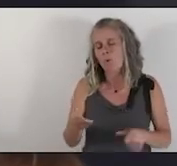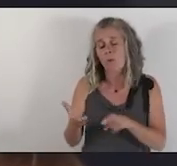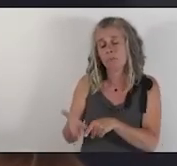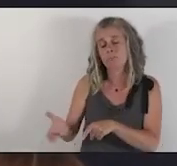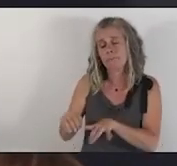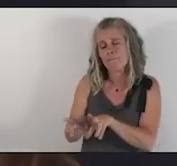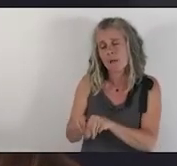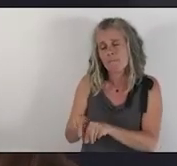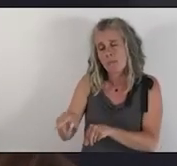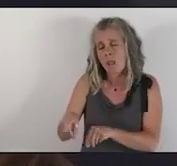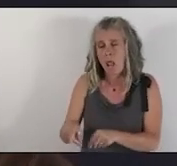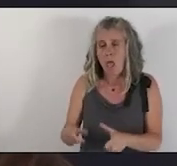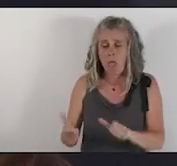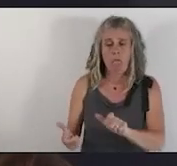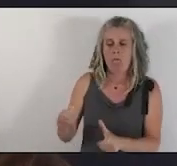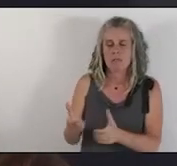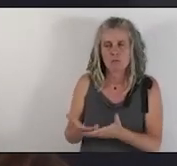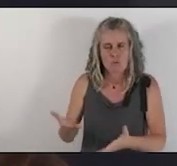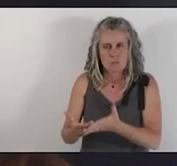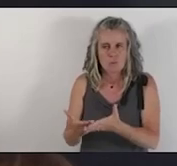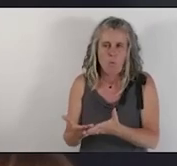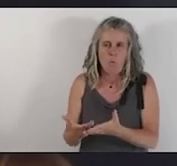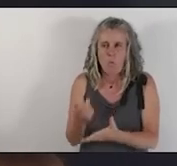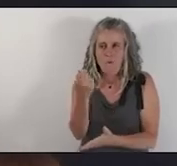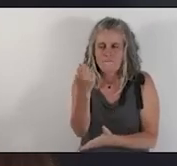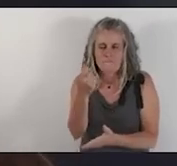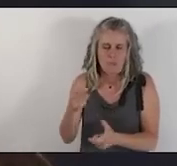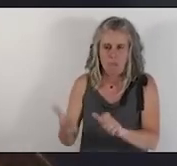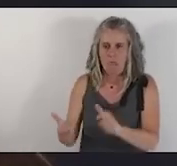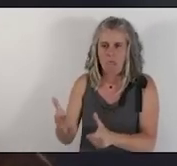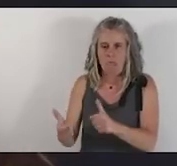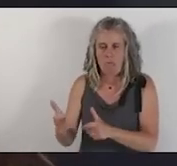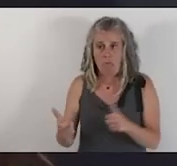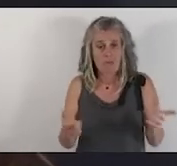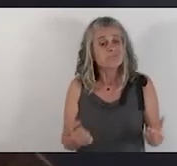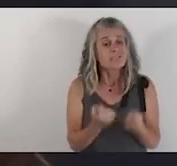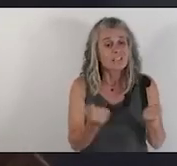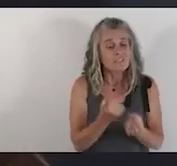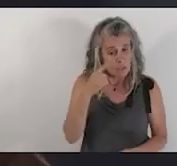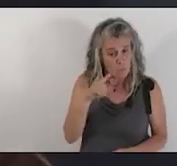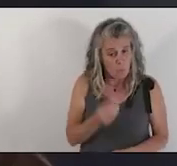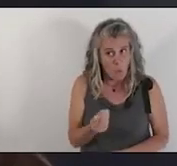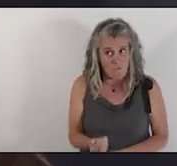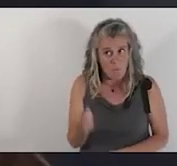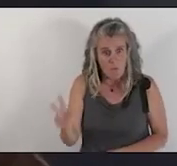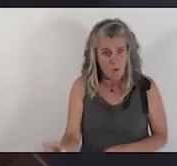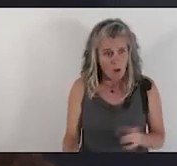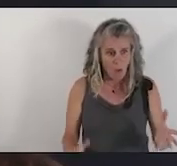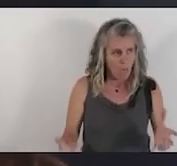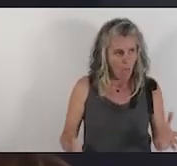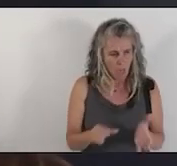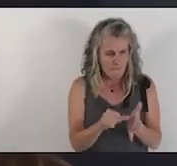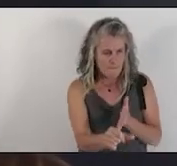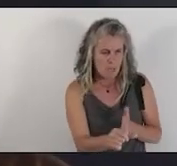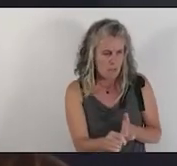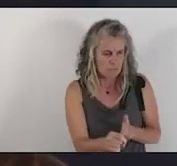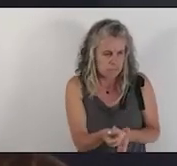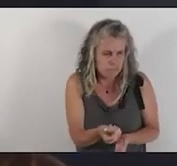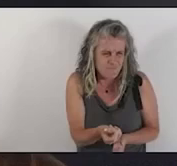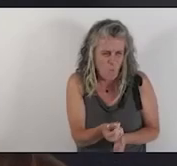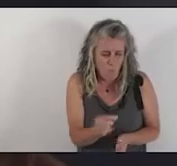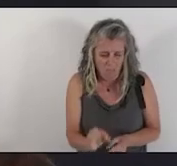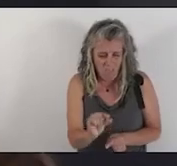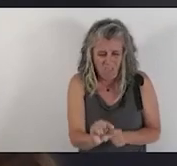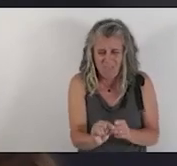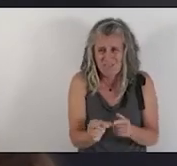difficulté économique et qui peuvent payer que très très peu pour les activités. Vous comprenez tous qu'il s'agit à peu près un peu de la